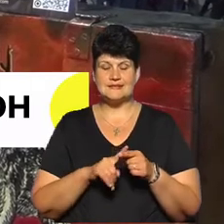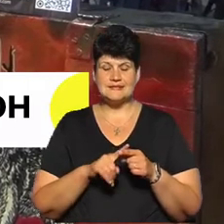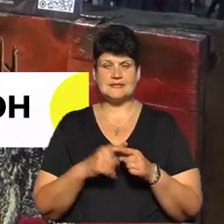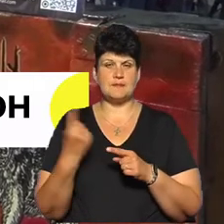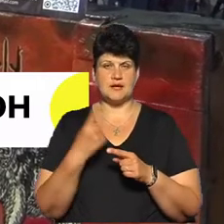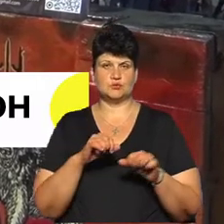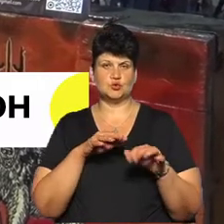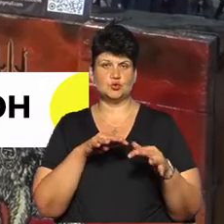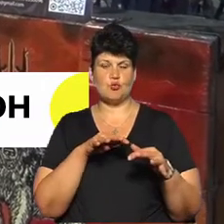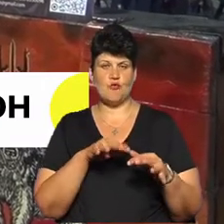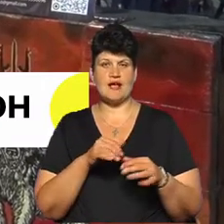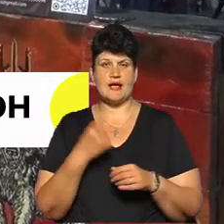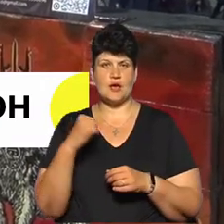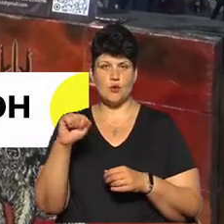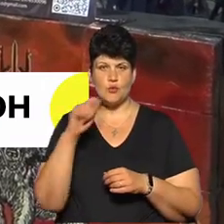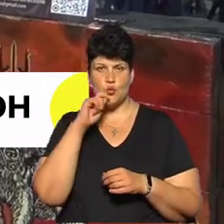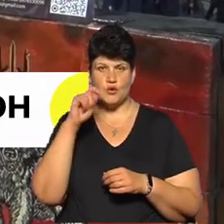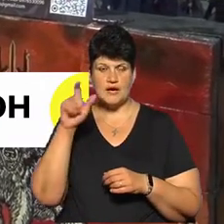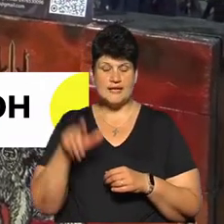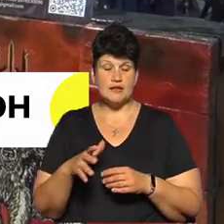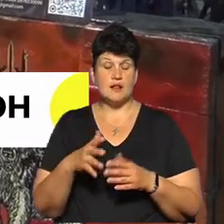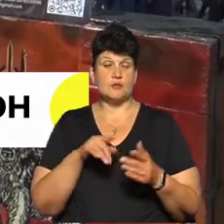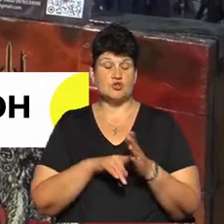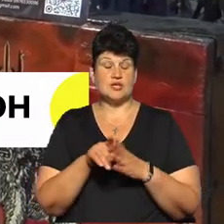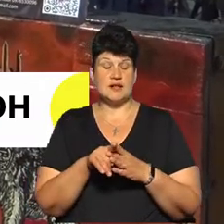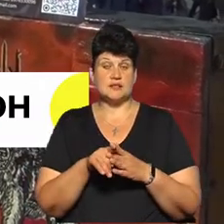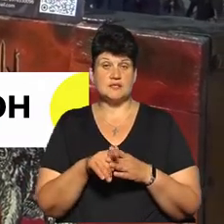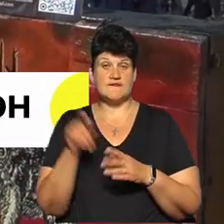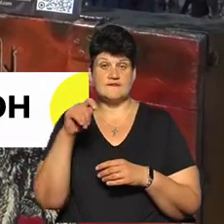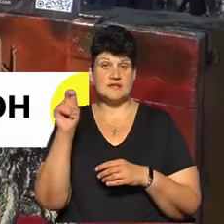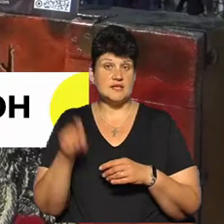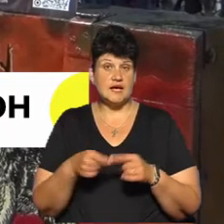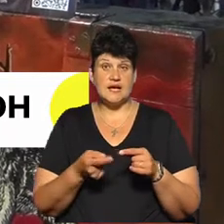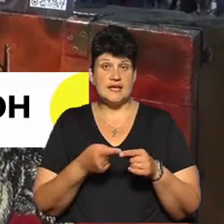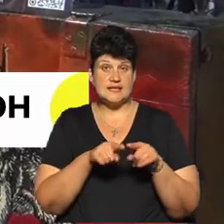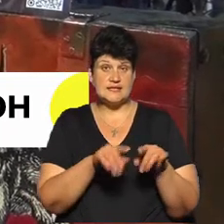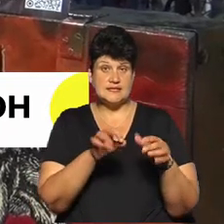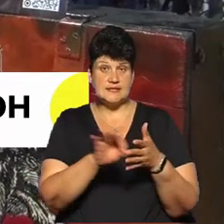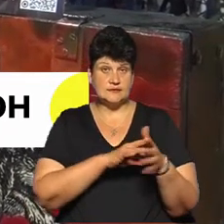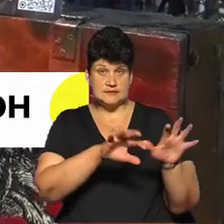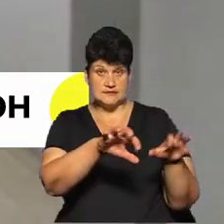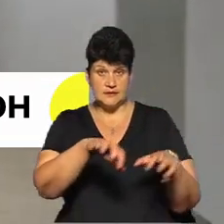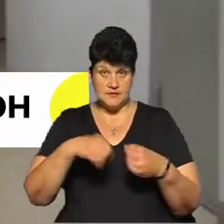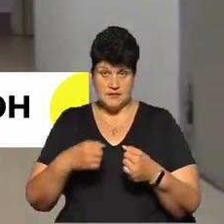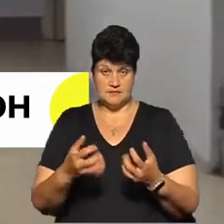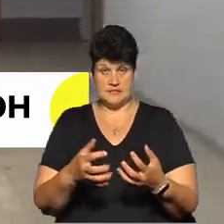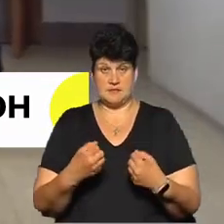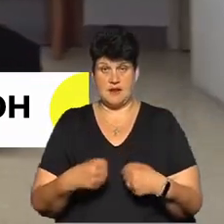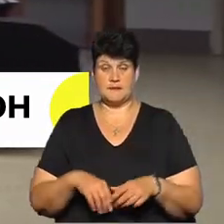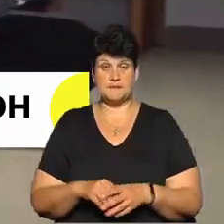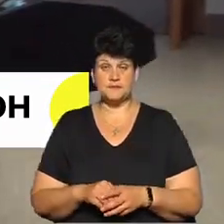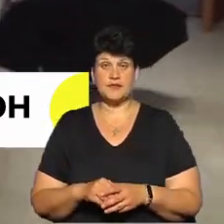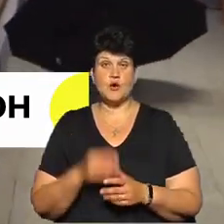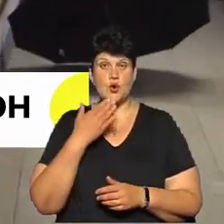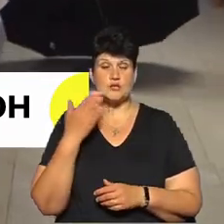героєм України. Але почалась війна, обстріли, і цей короб швиденько вивозили, і так він попав до нас. Останній лот –